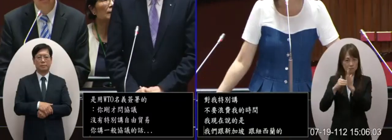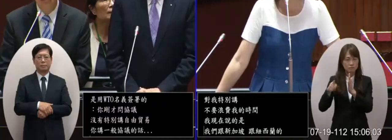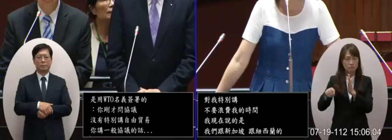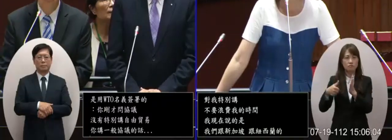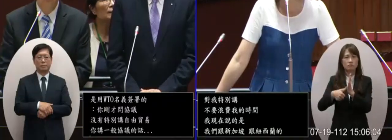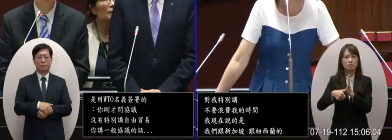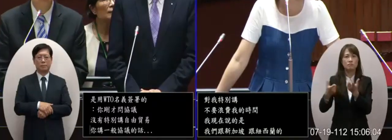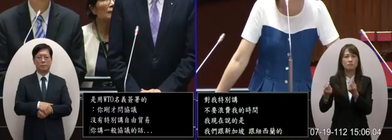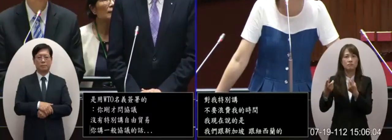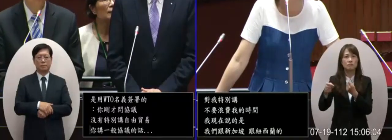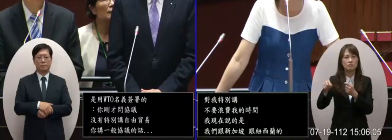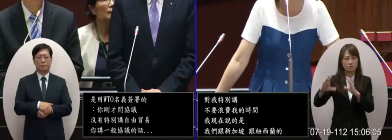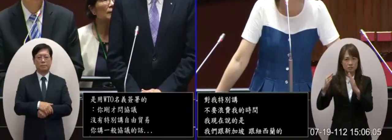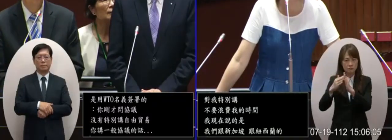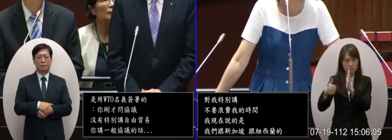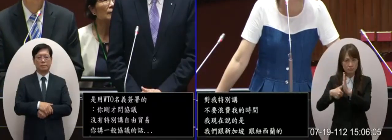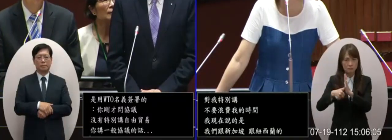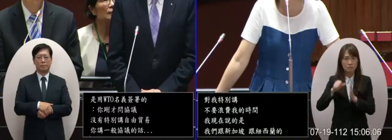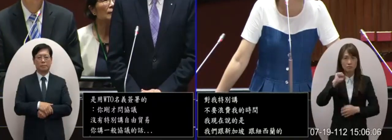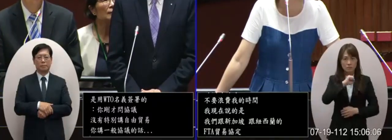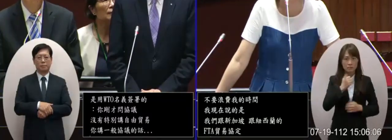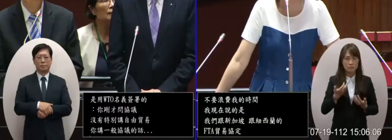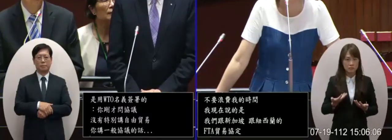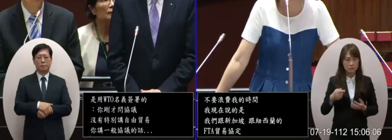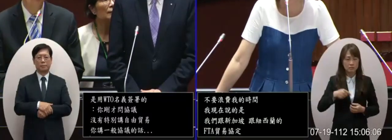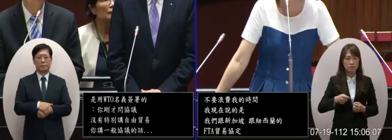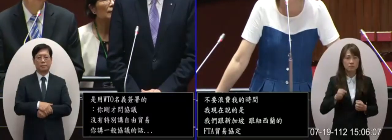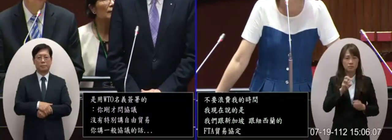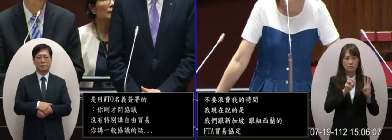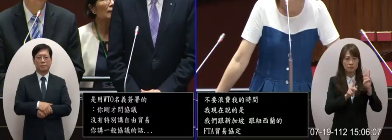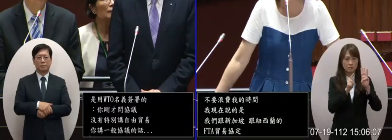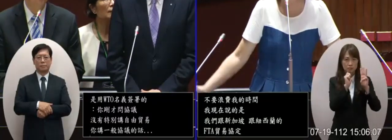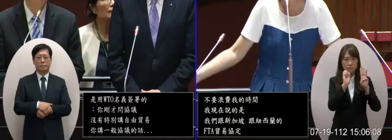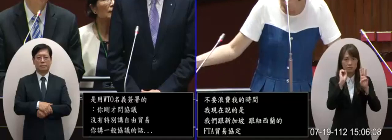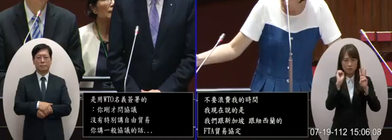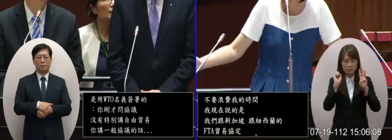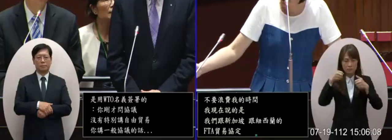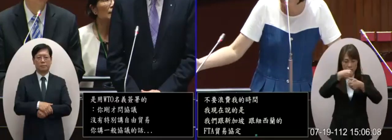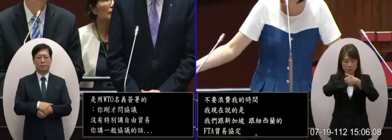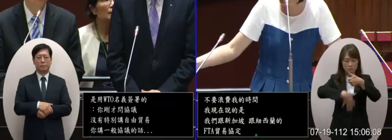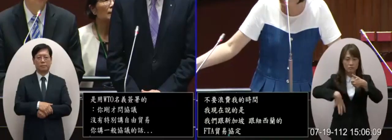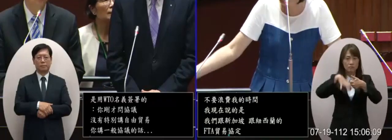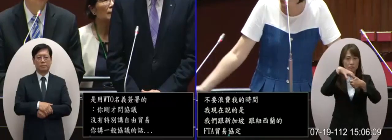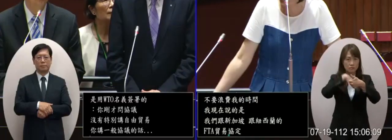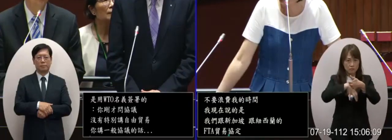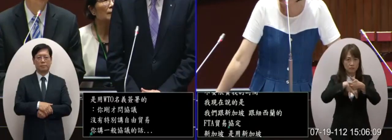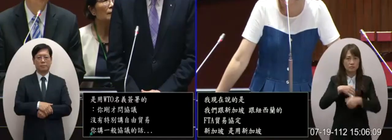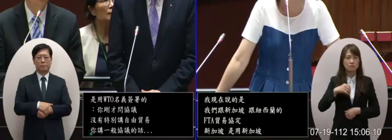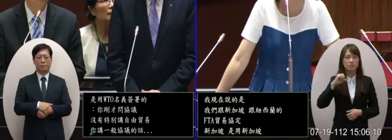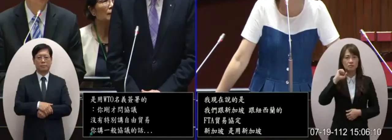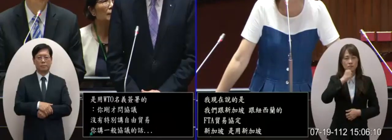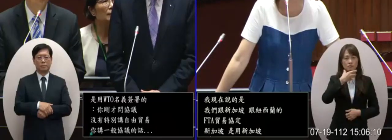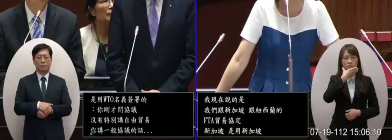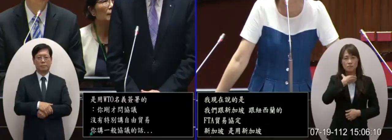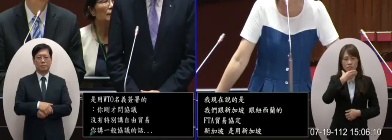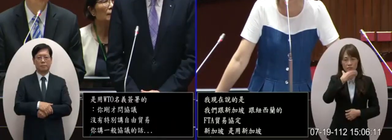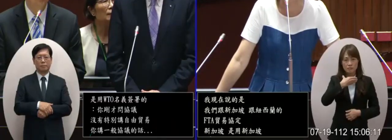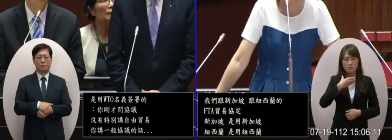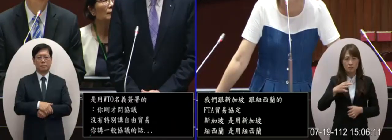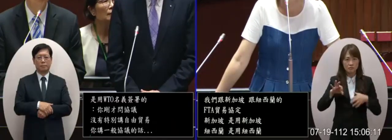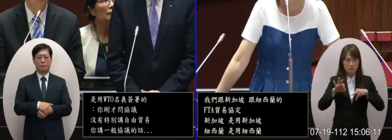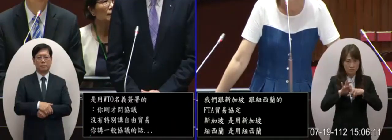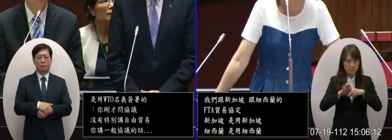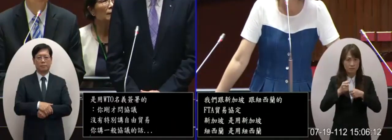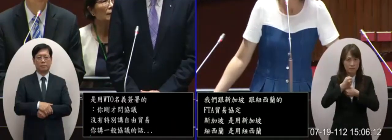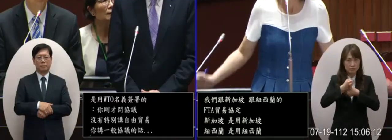们的话，我们是以一个在 WTO 架构下，就是台澎金马的个别关税领